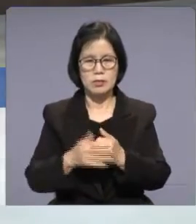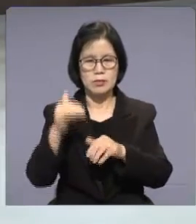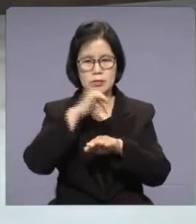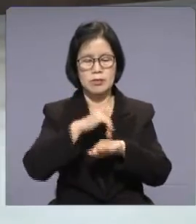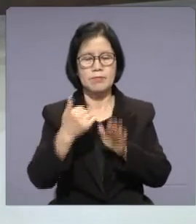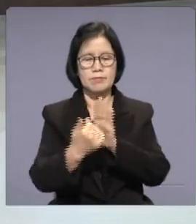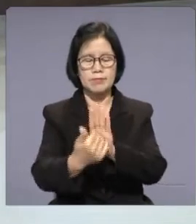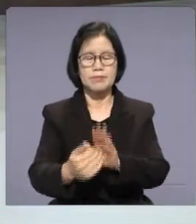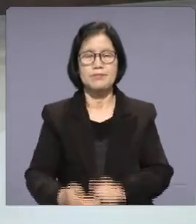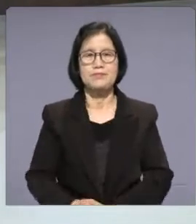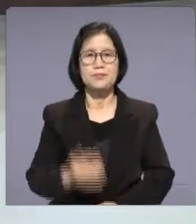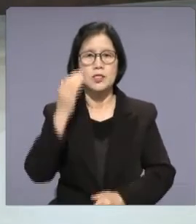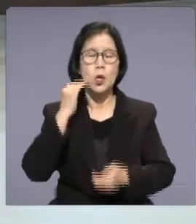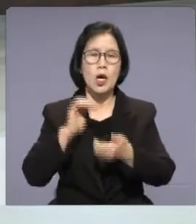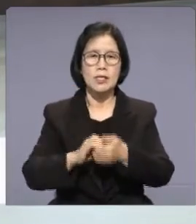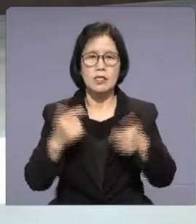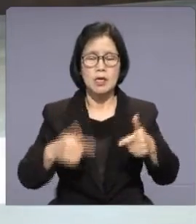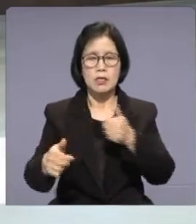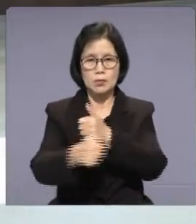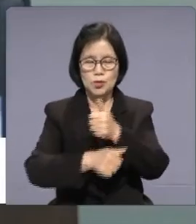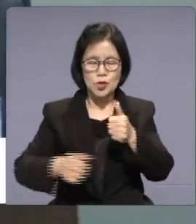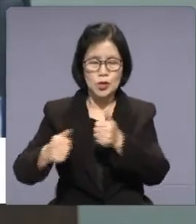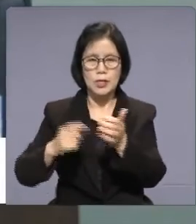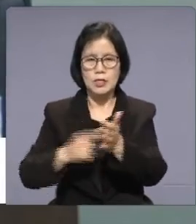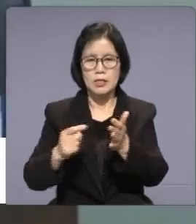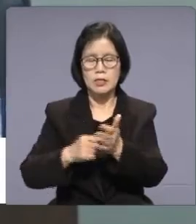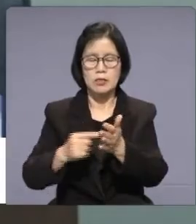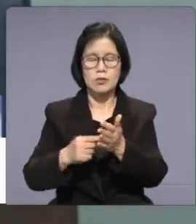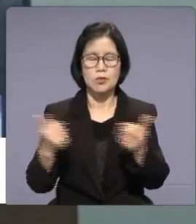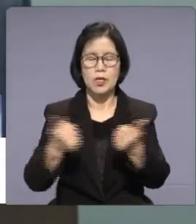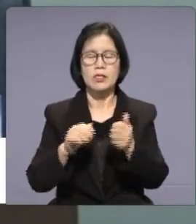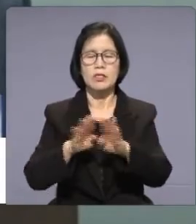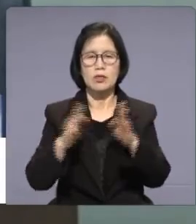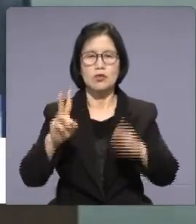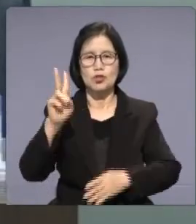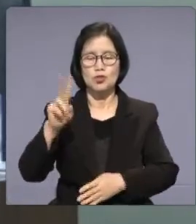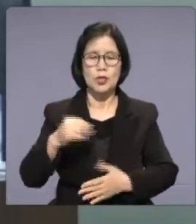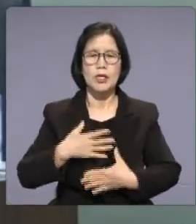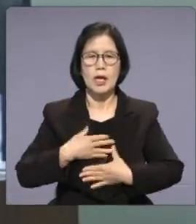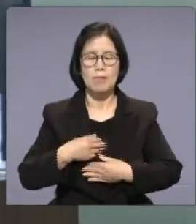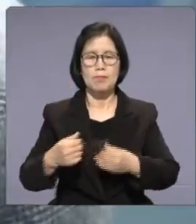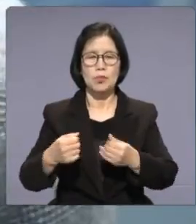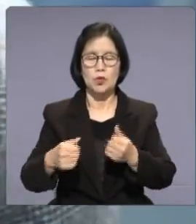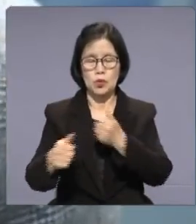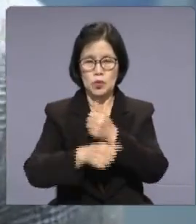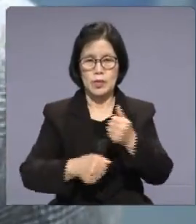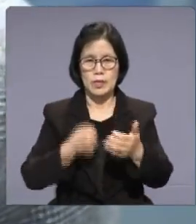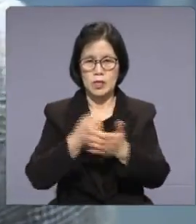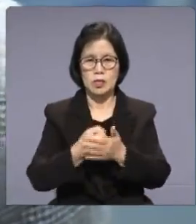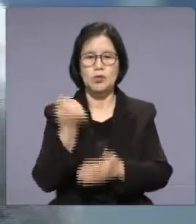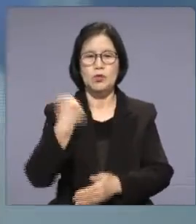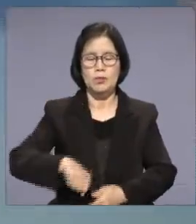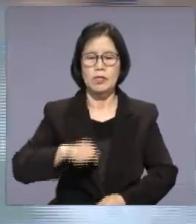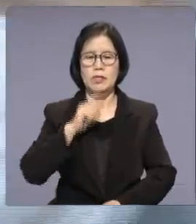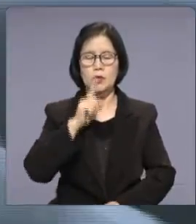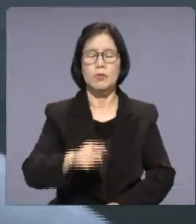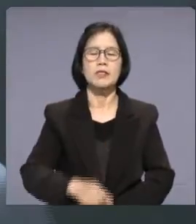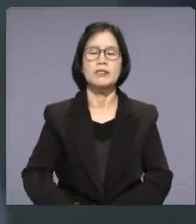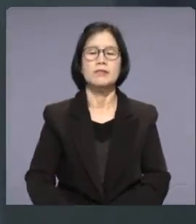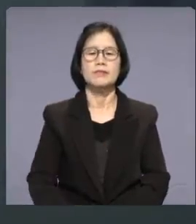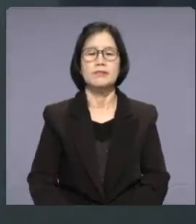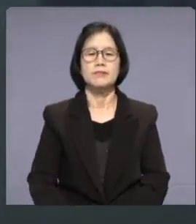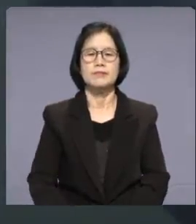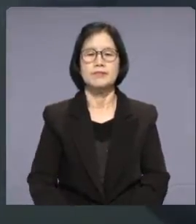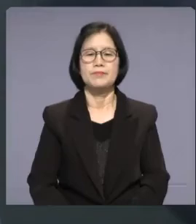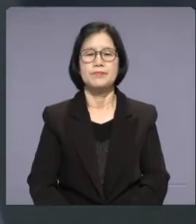청와대도 nsc 상임위 긴급 회의를 열고 유엔안보리 결의 위반 이라고 규탄 했습니다 obs